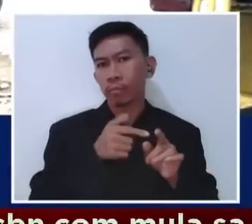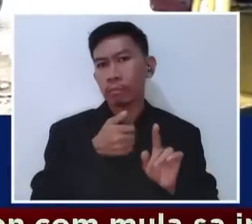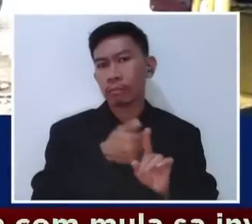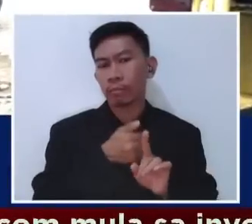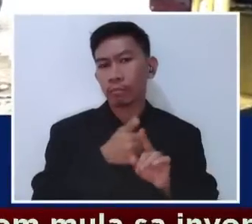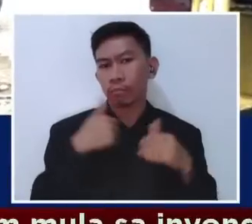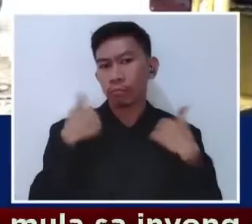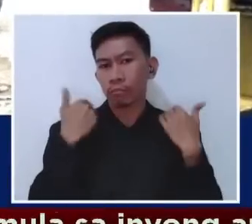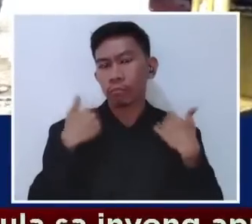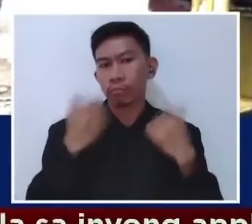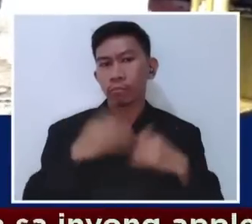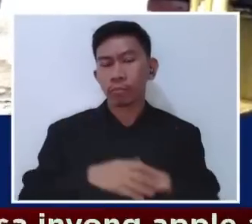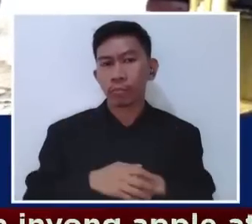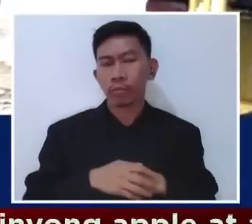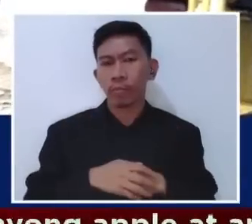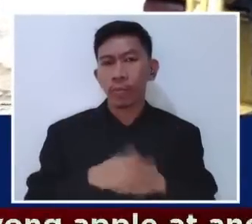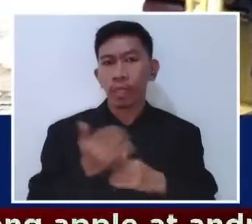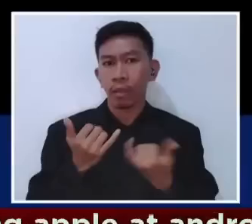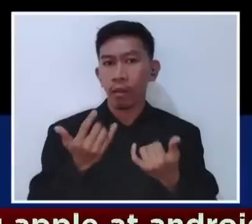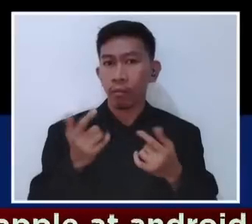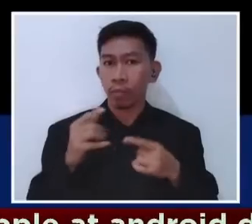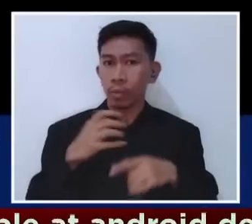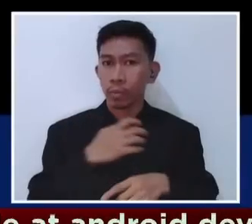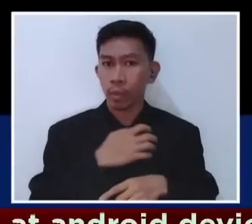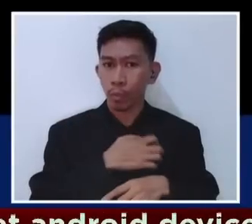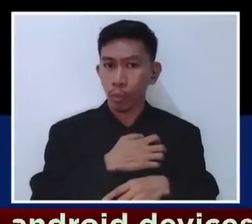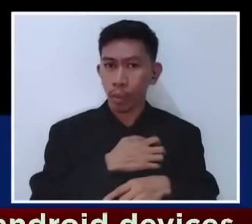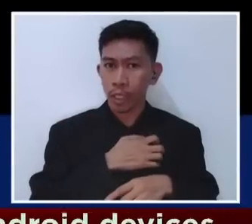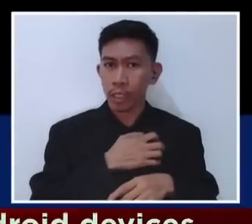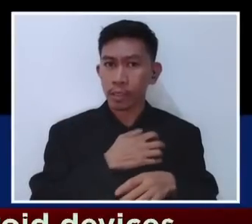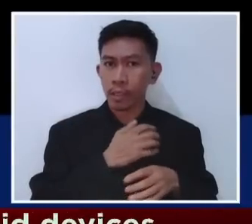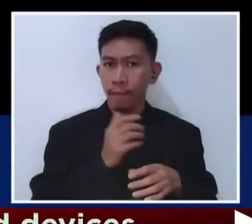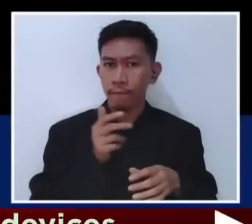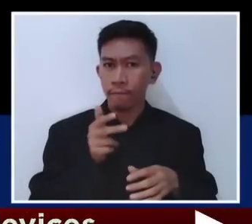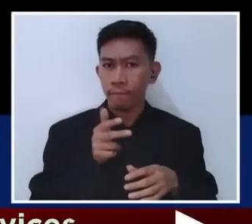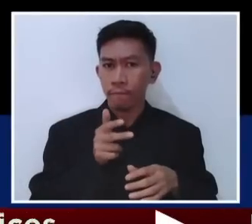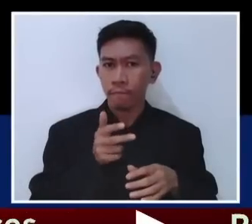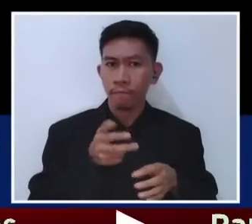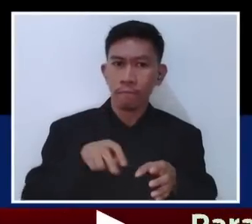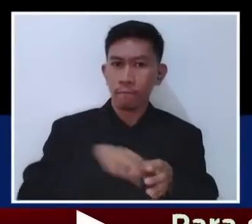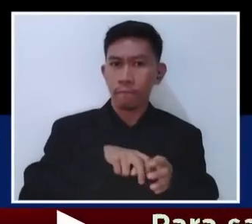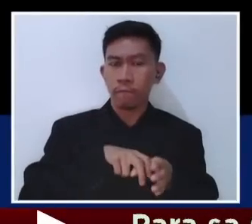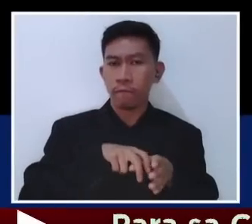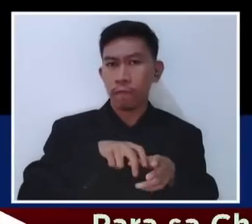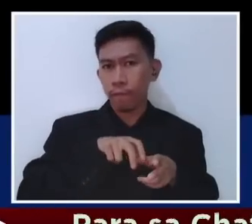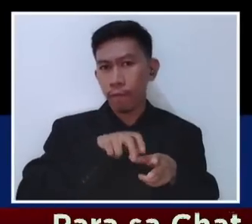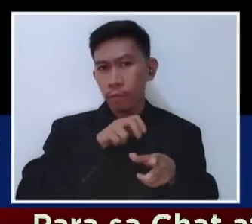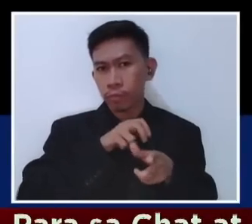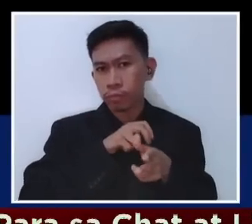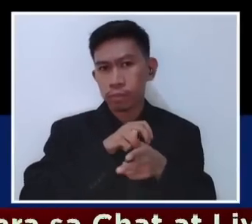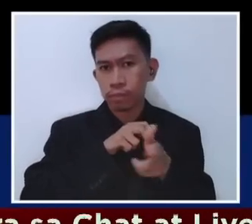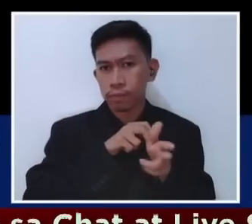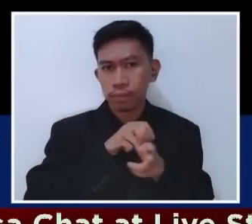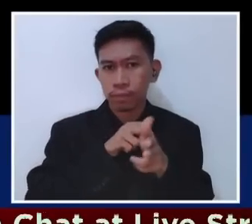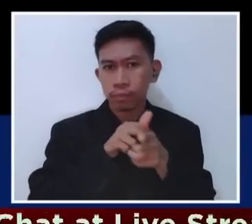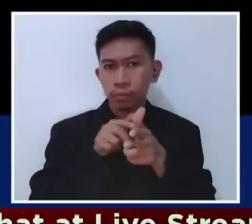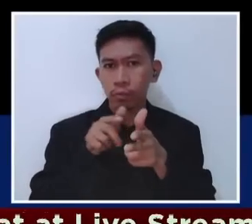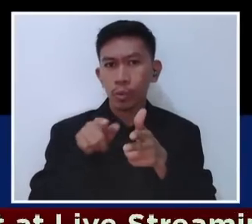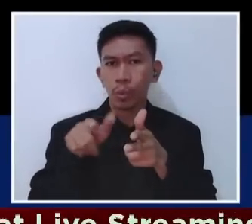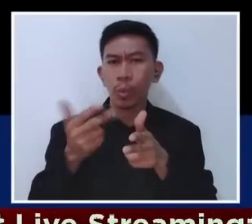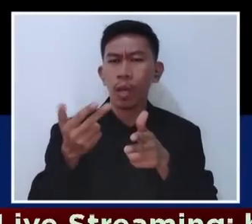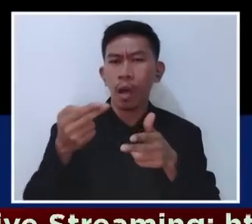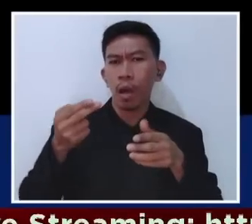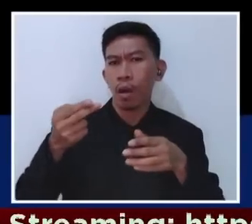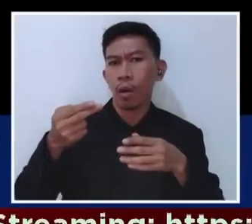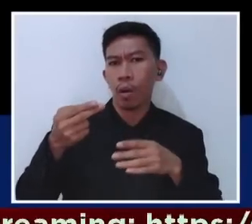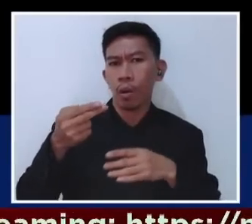Sakay ng isang police car, nagtungo sa Hall of Justice ng Digo City ang isang binatilyo kasama ang kanyang nanay para